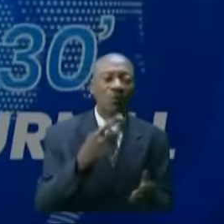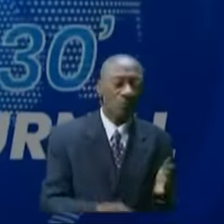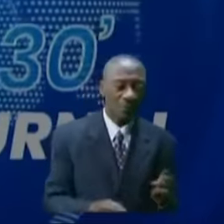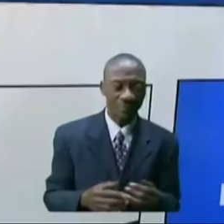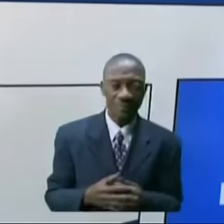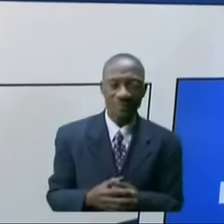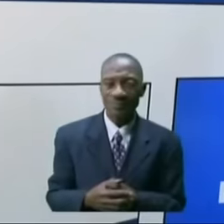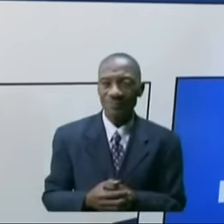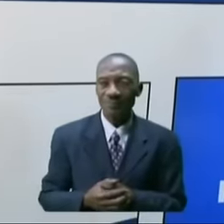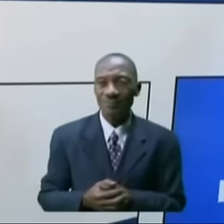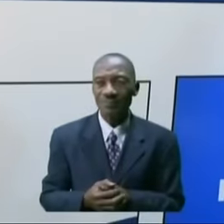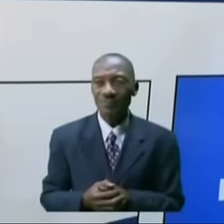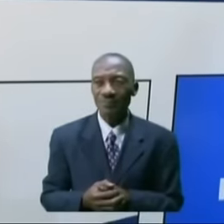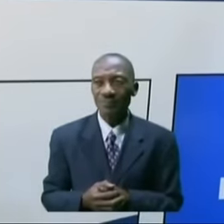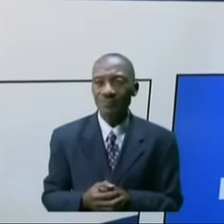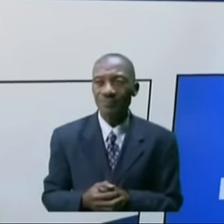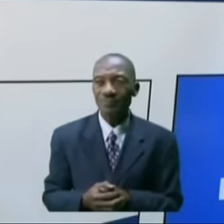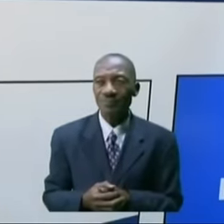reportage.